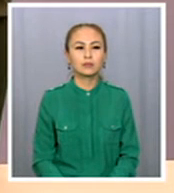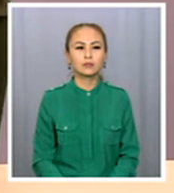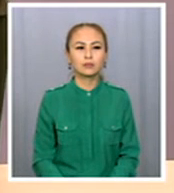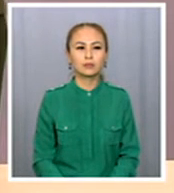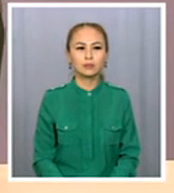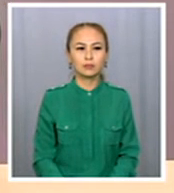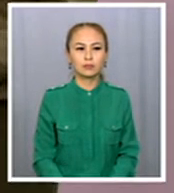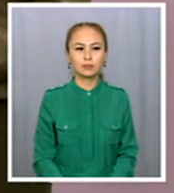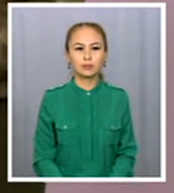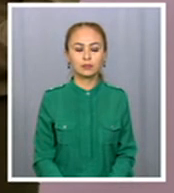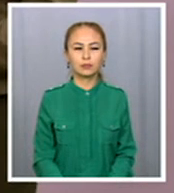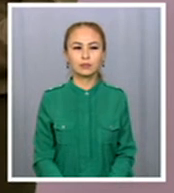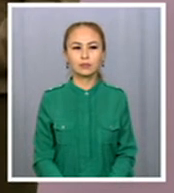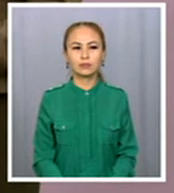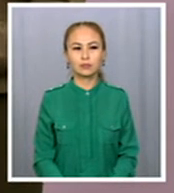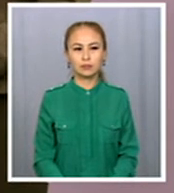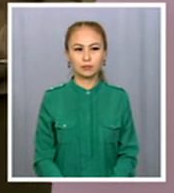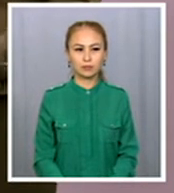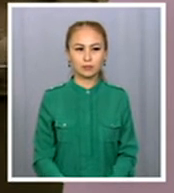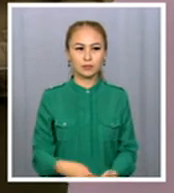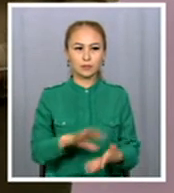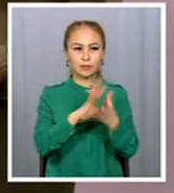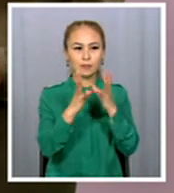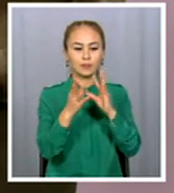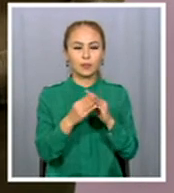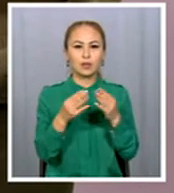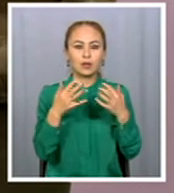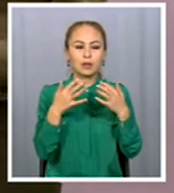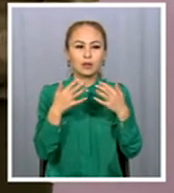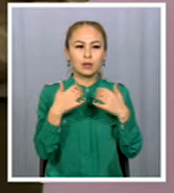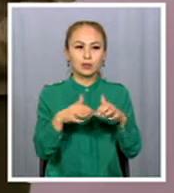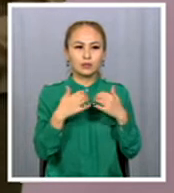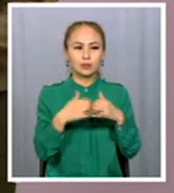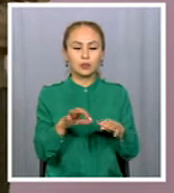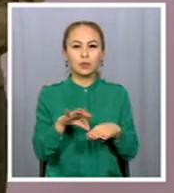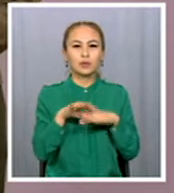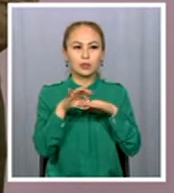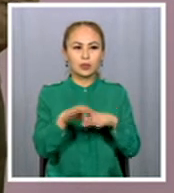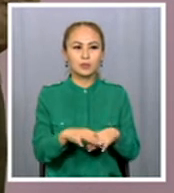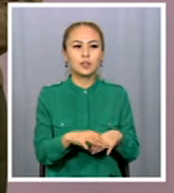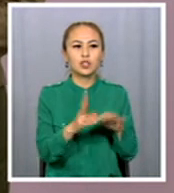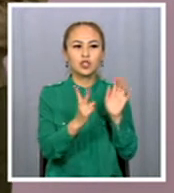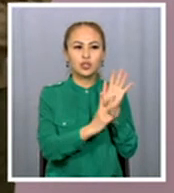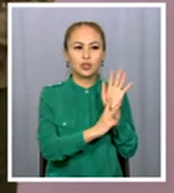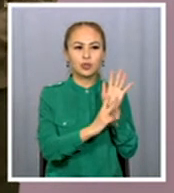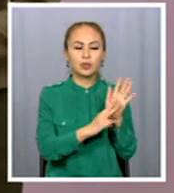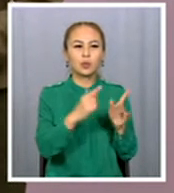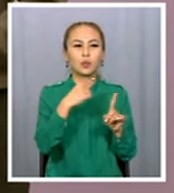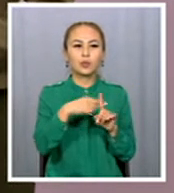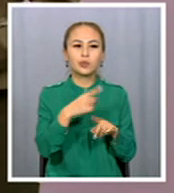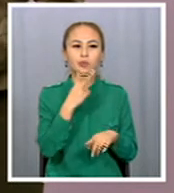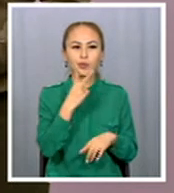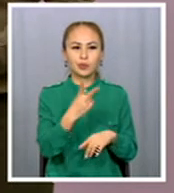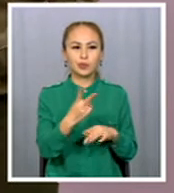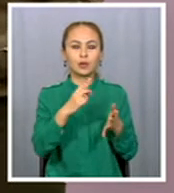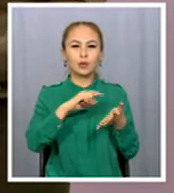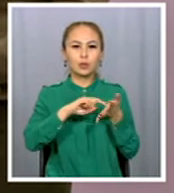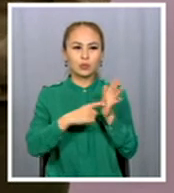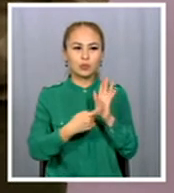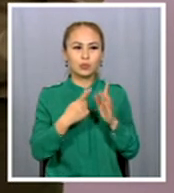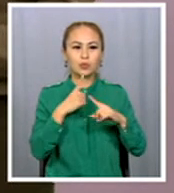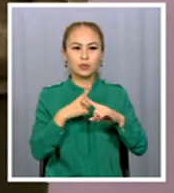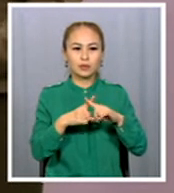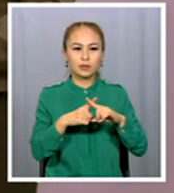әрпінің көбейтіндісі. Үлестірімділік қасиетті қолданамыз. 7 саны мен 2 сандарын қосып